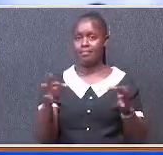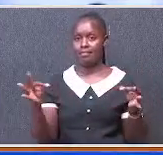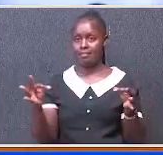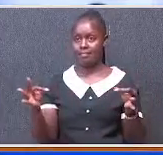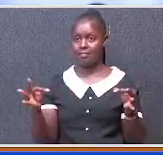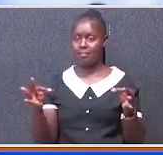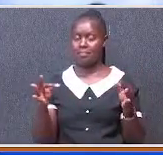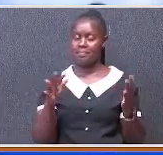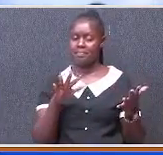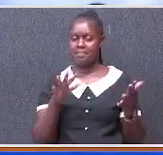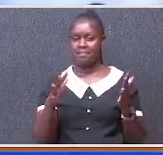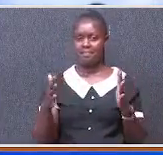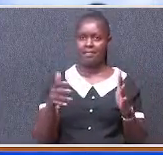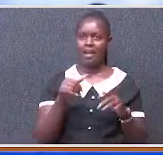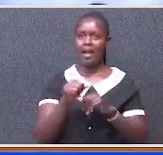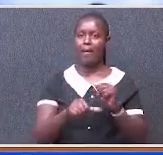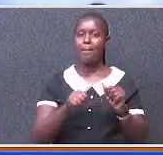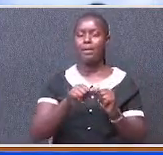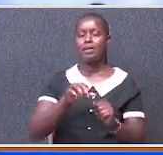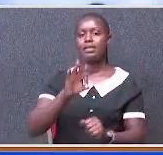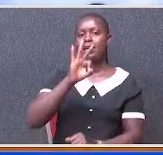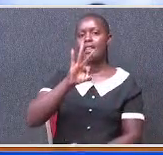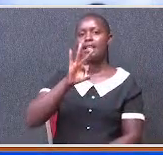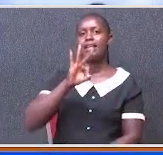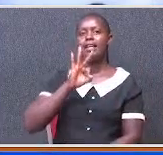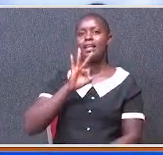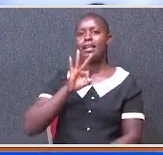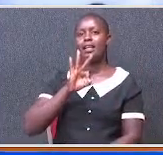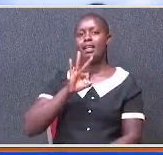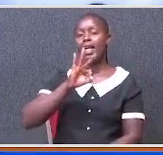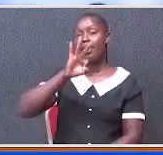at least miaka 3000.